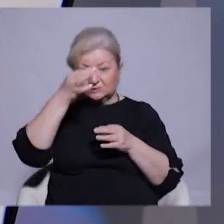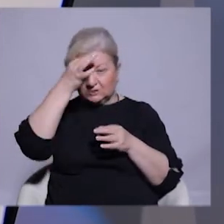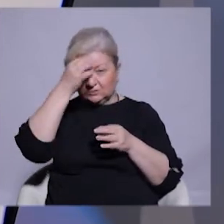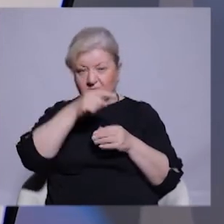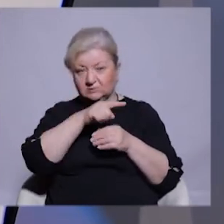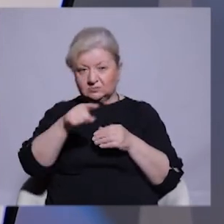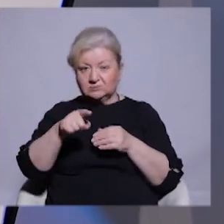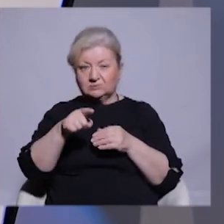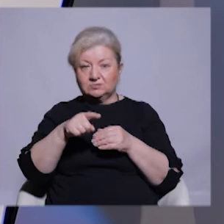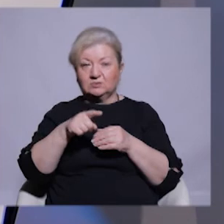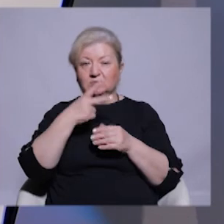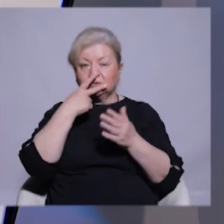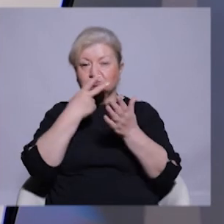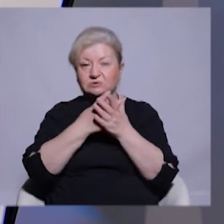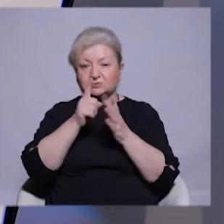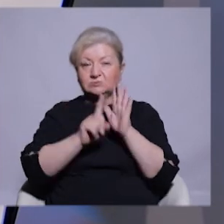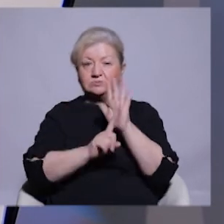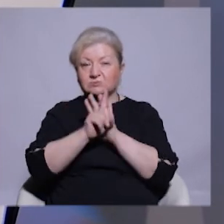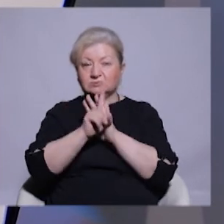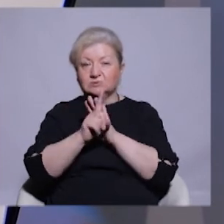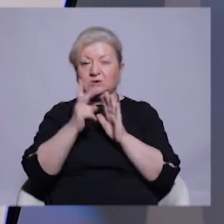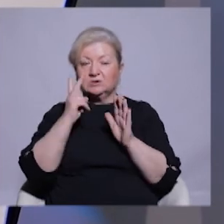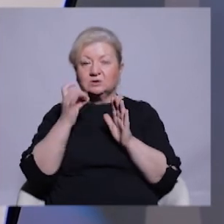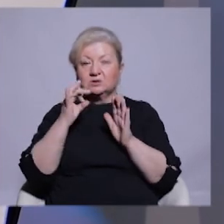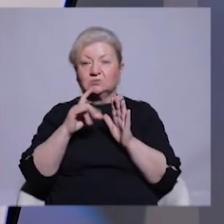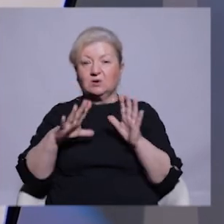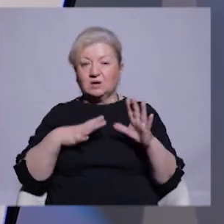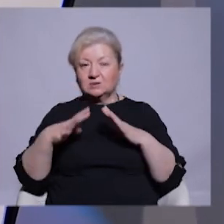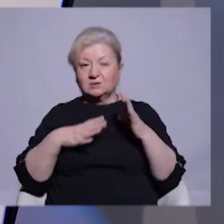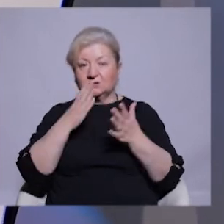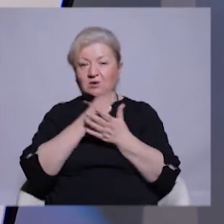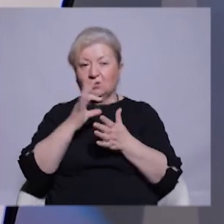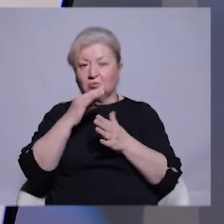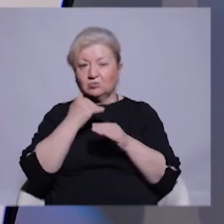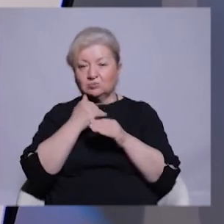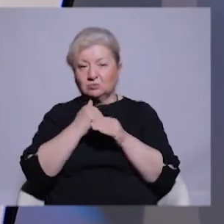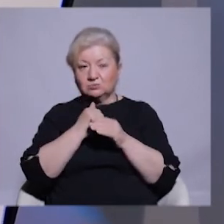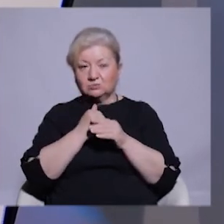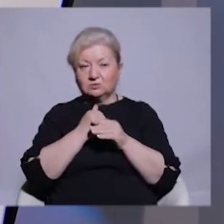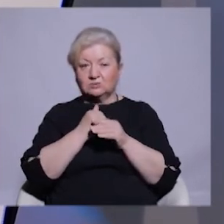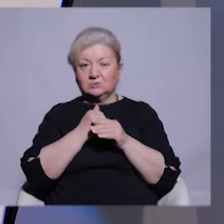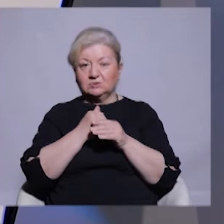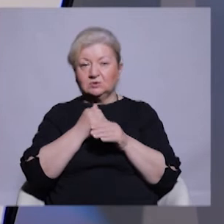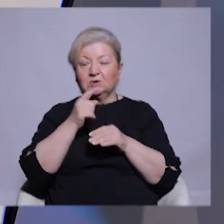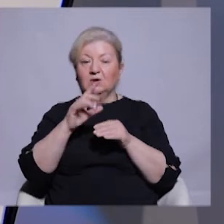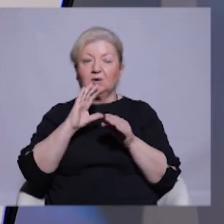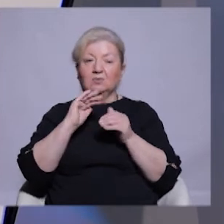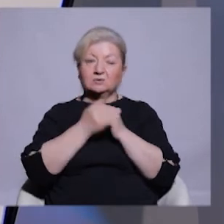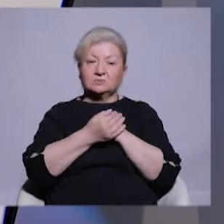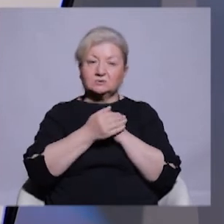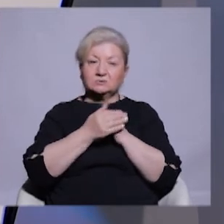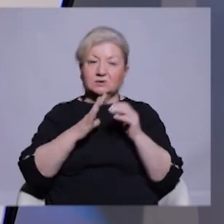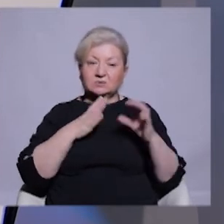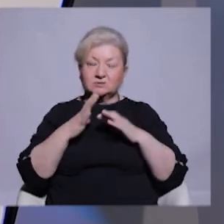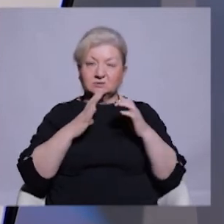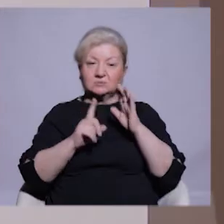გავითვალისწინებთ, აქედან ჩანს, რომ საწყისი კინეტიკური ენერგია არის, ესე იგი, ნოლის ტოლი, ხოლო საწყისი